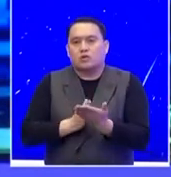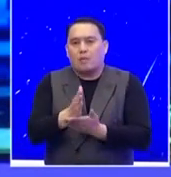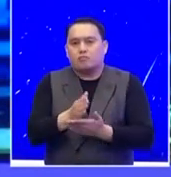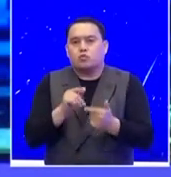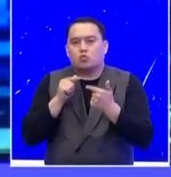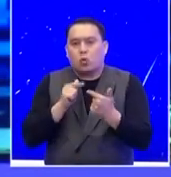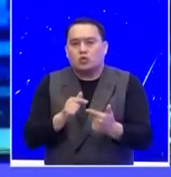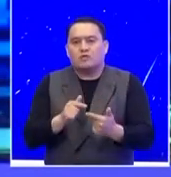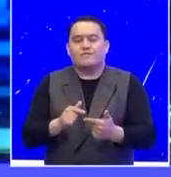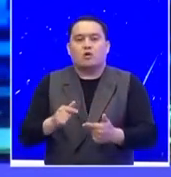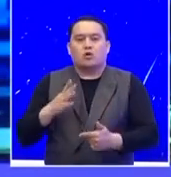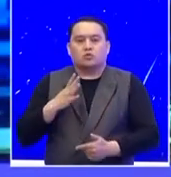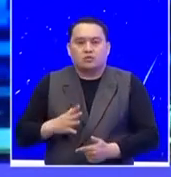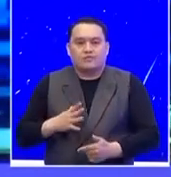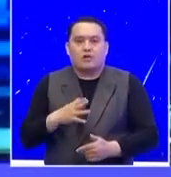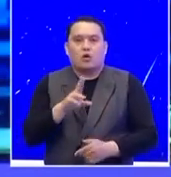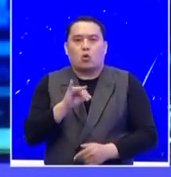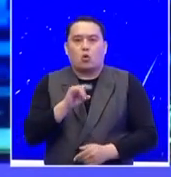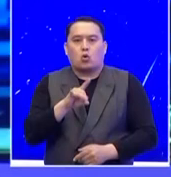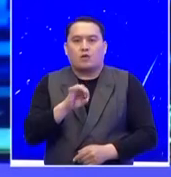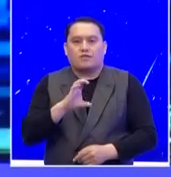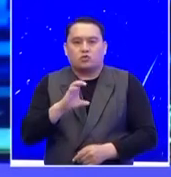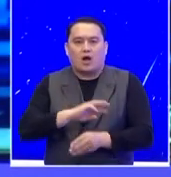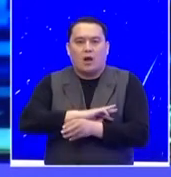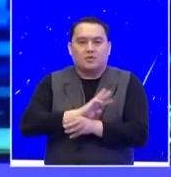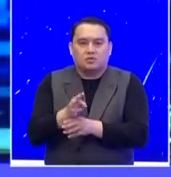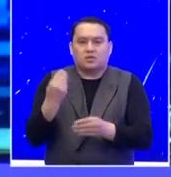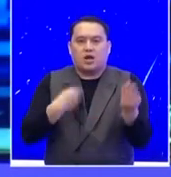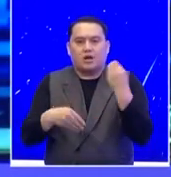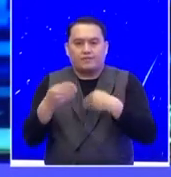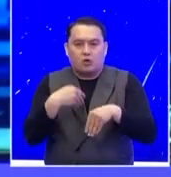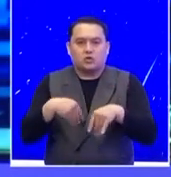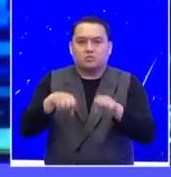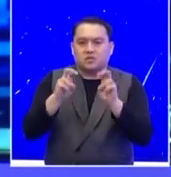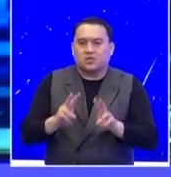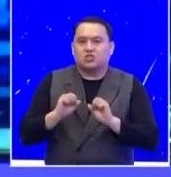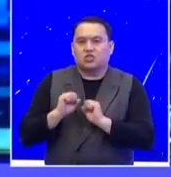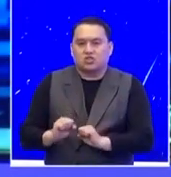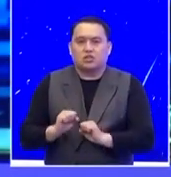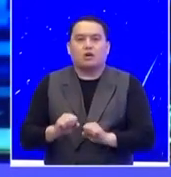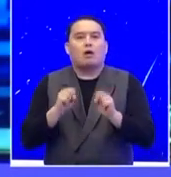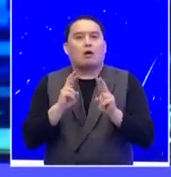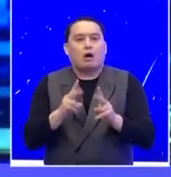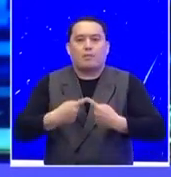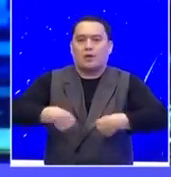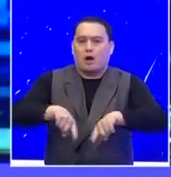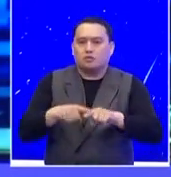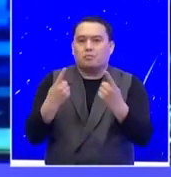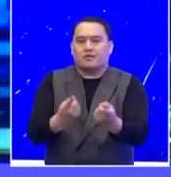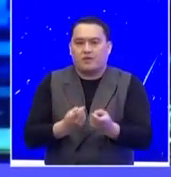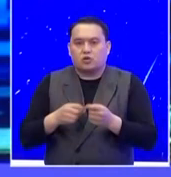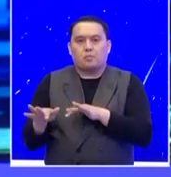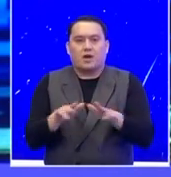направлены на противостояние коронавирусу. Они снабжают униформой и средствами индивидуальной защиты как подразделения, привлекаемые